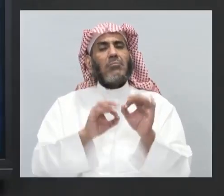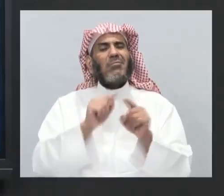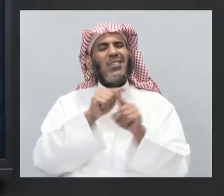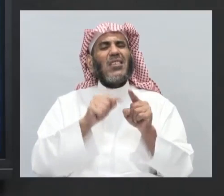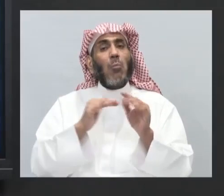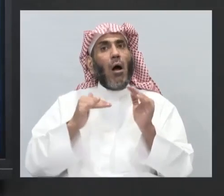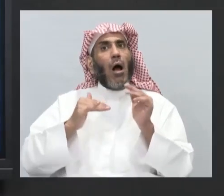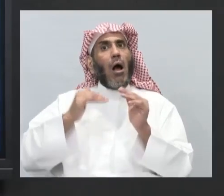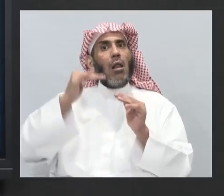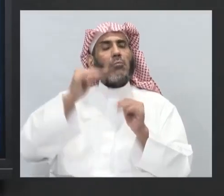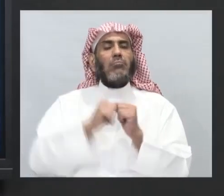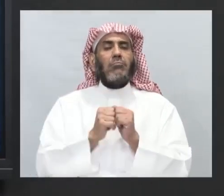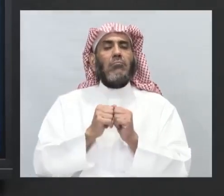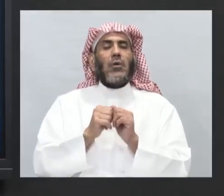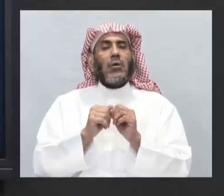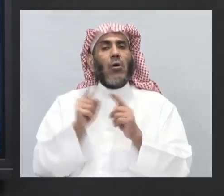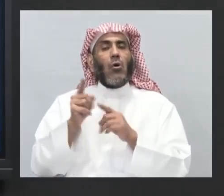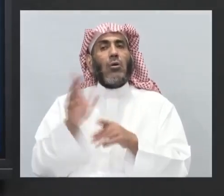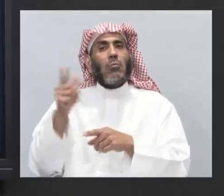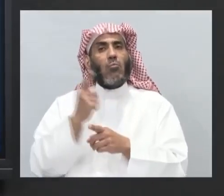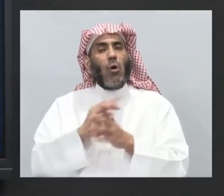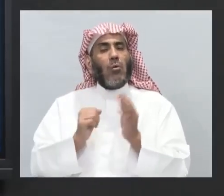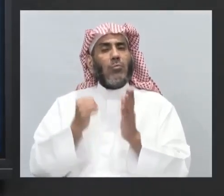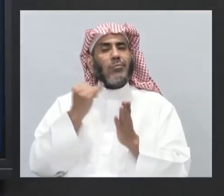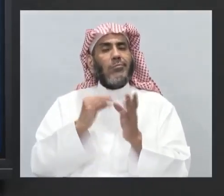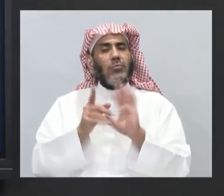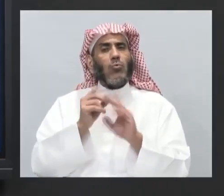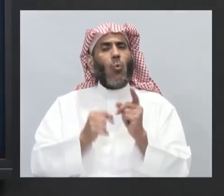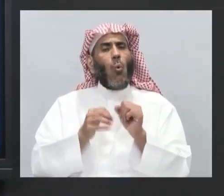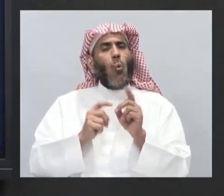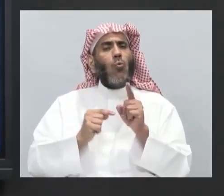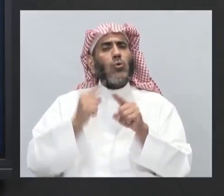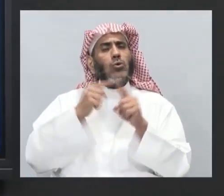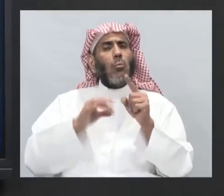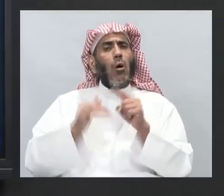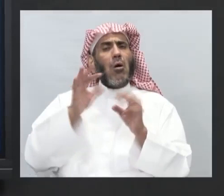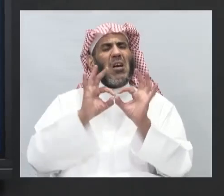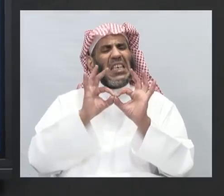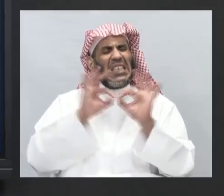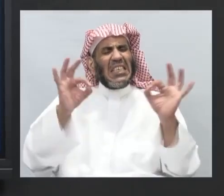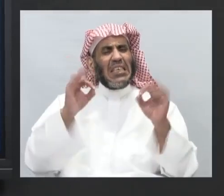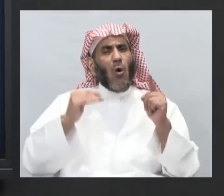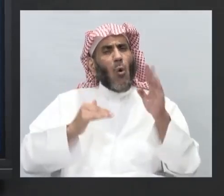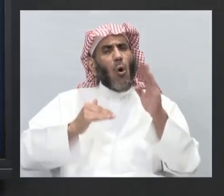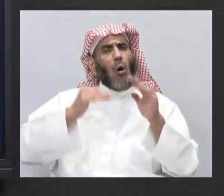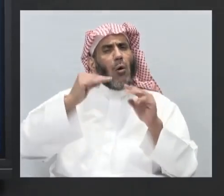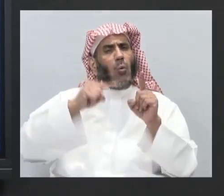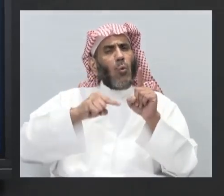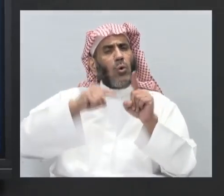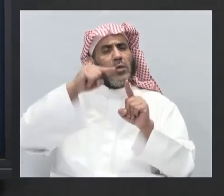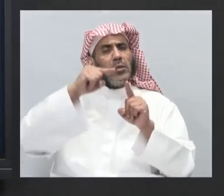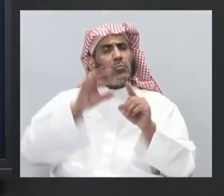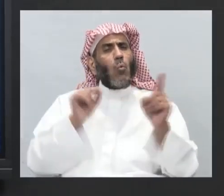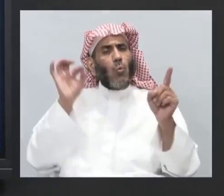نسب عاليه جدا ولذلك النسب اللي اعتمدتها اليوم في الحل اعتمدت نسب الكمال كاقصى حد اللي هو نريد نحن